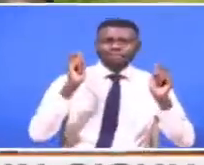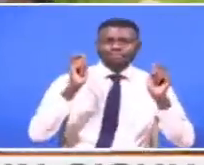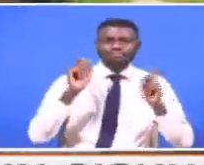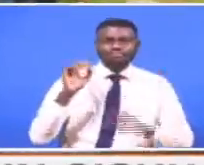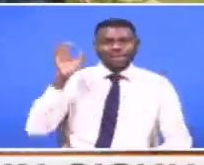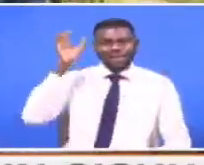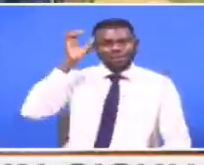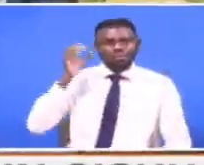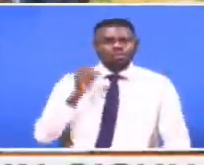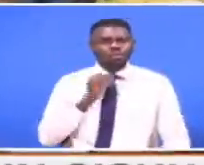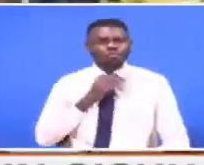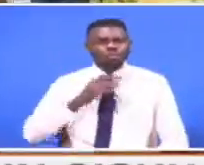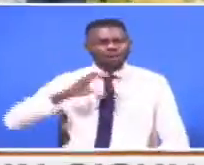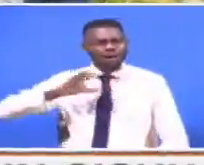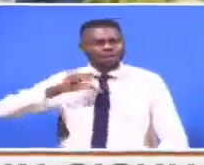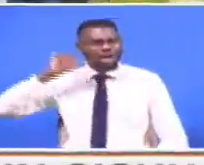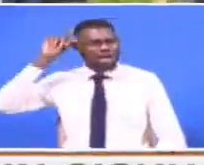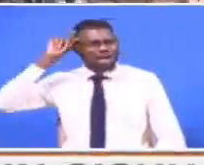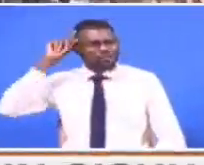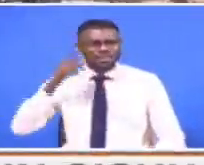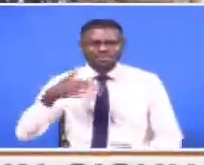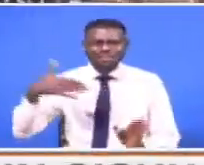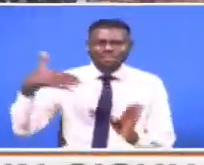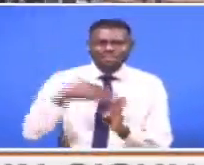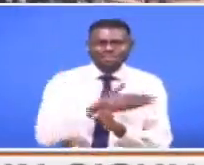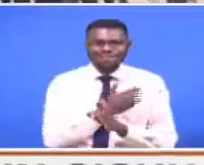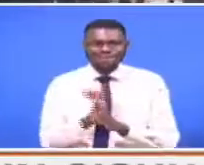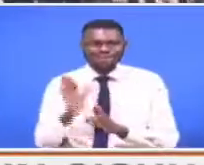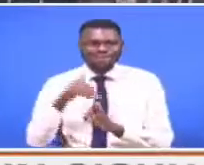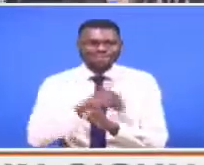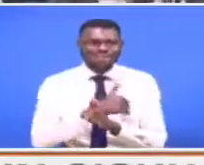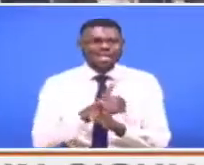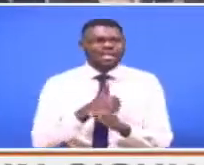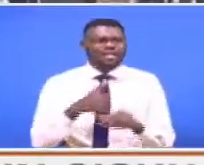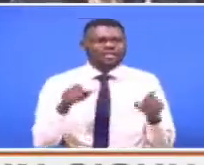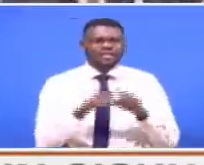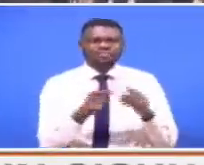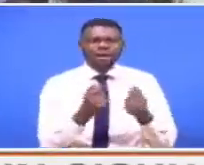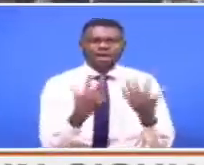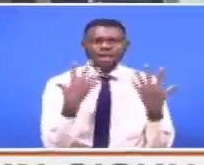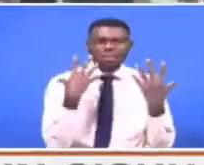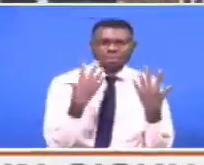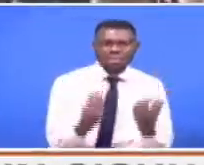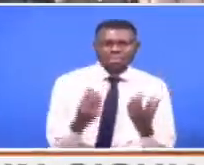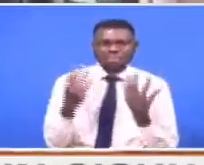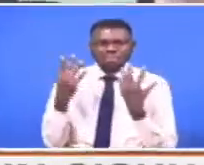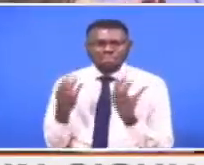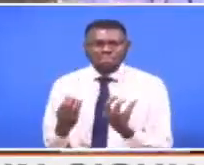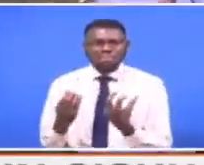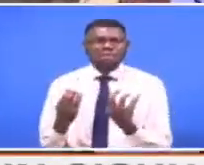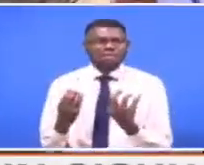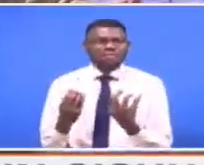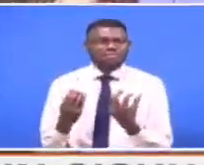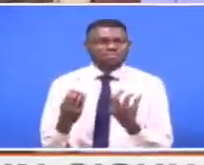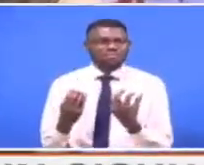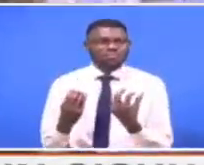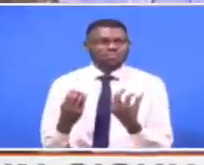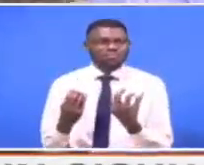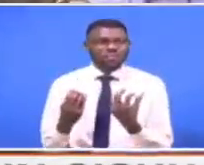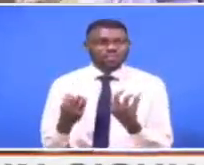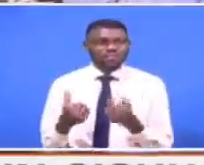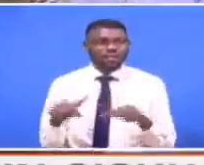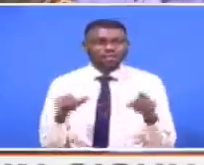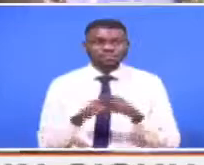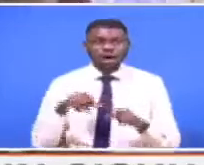ya kaunti ya Uasin Gishu kuwachezea shere kando na kuwafilisi jasho lao. Paid an amount